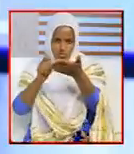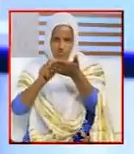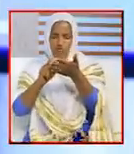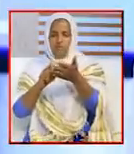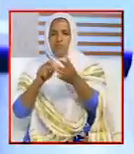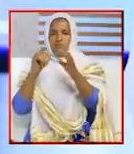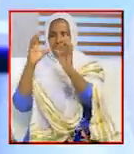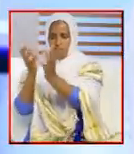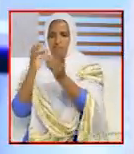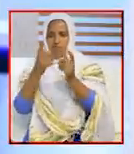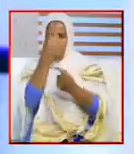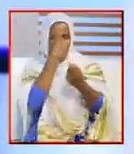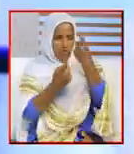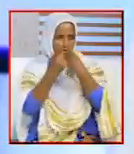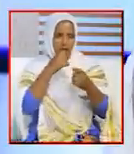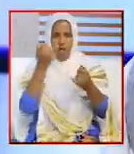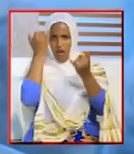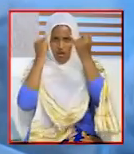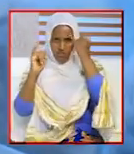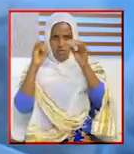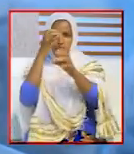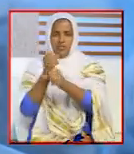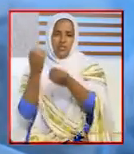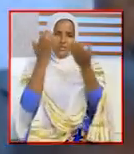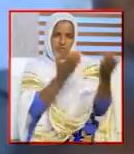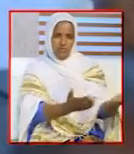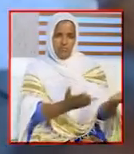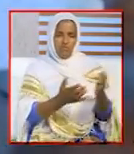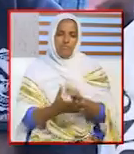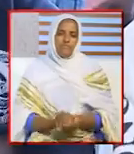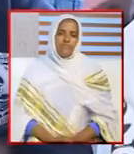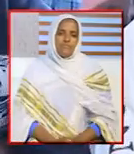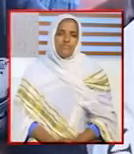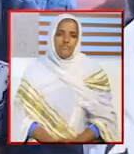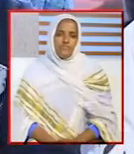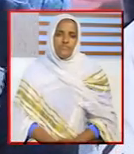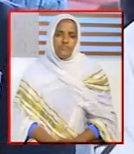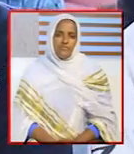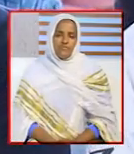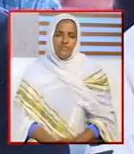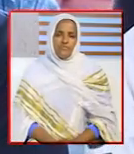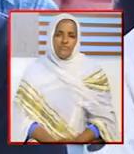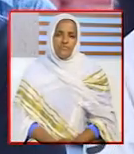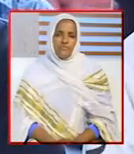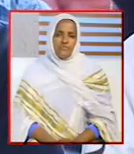ጽሑፍና ከታዳሚያን የተነሱ ጥያቄዎችና አስተያየቶችን ይዘነላችሁ ቀርበናል።